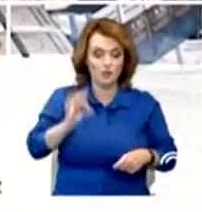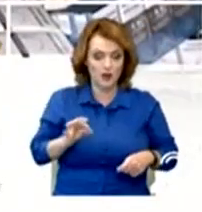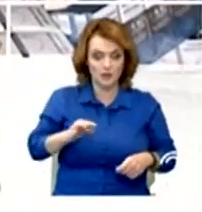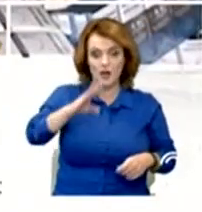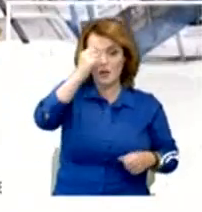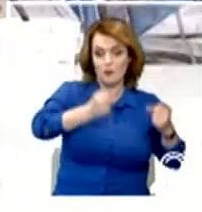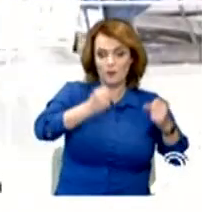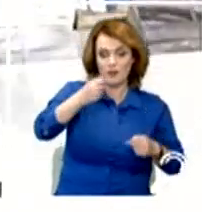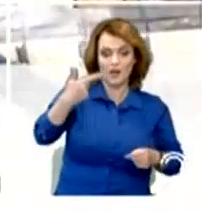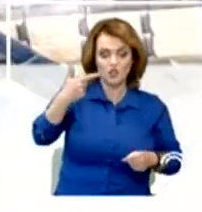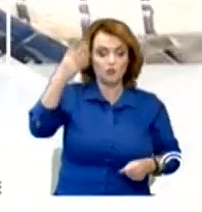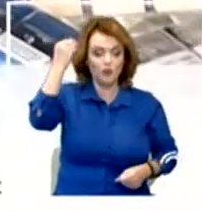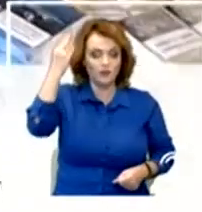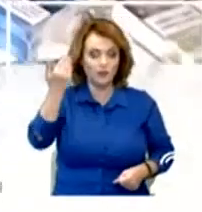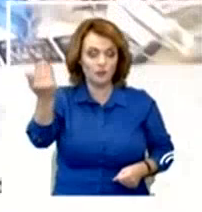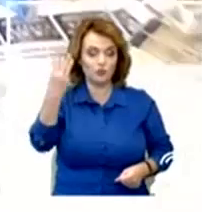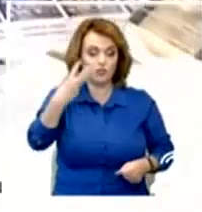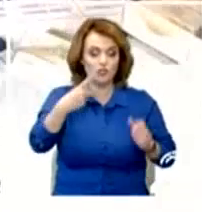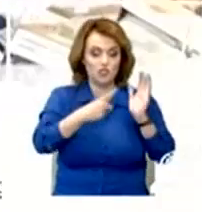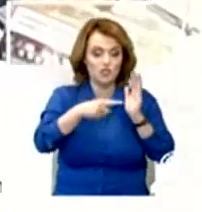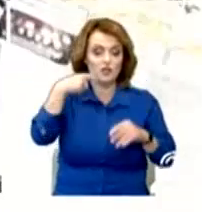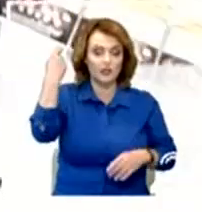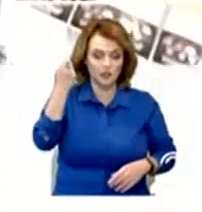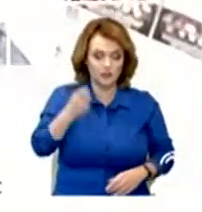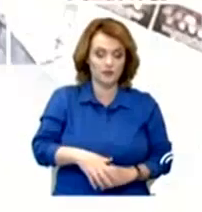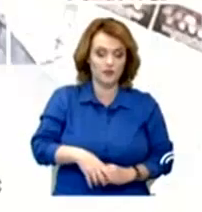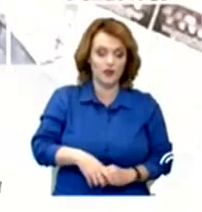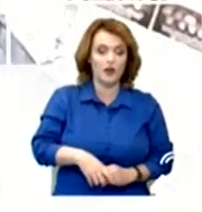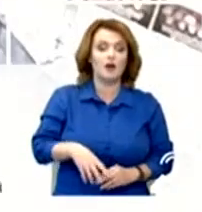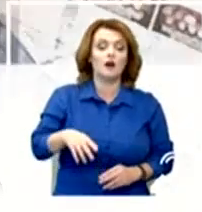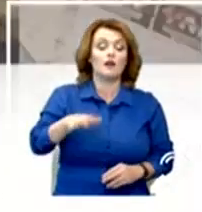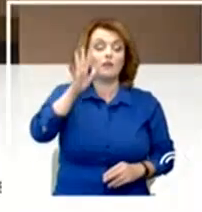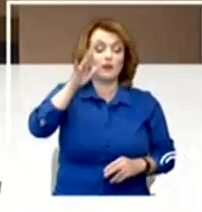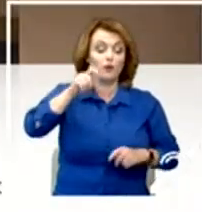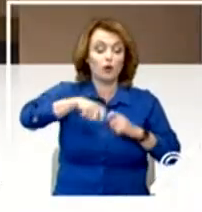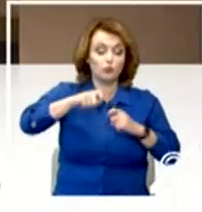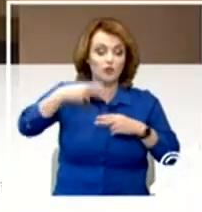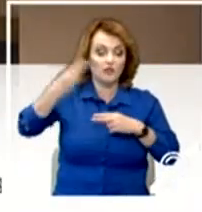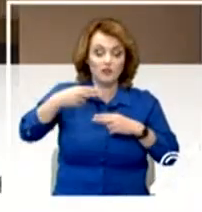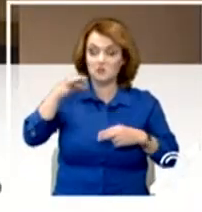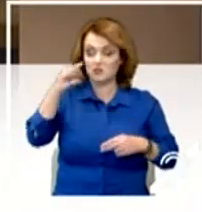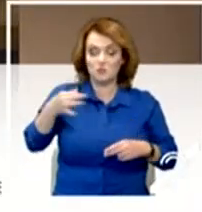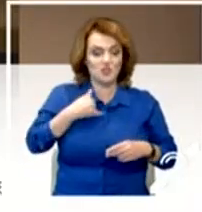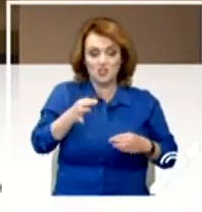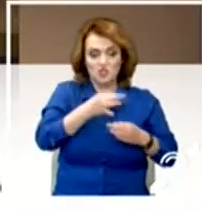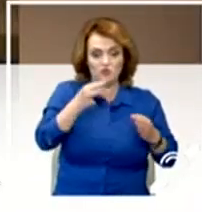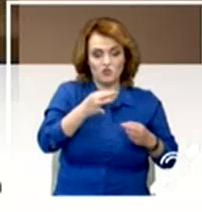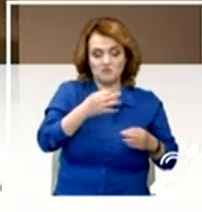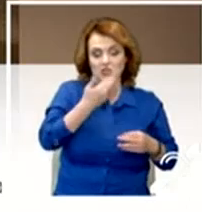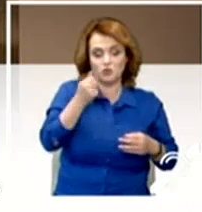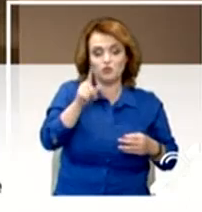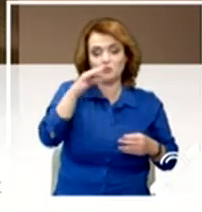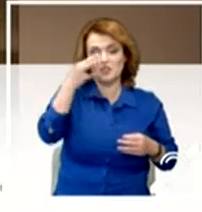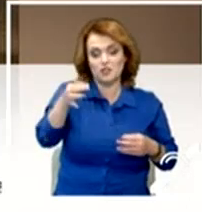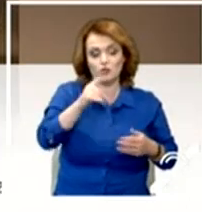se afla un cetățean al Republicii Moldova în vârstă de 36 de ani, care la controlul Vamal a spus că nu are nimic de declarat.